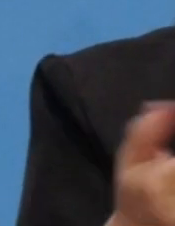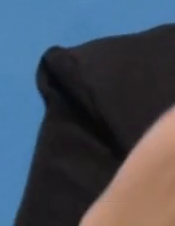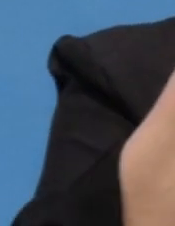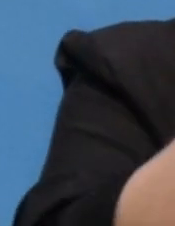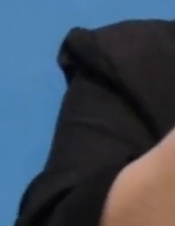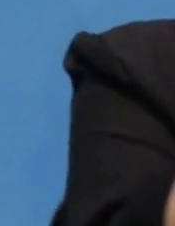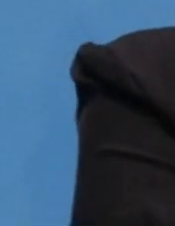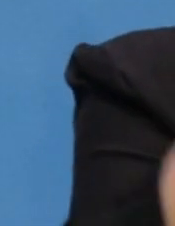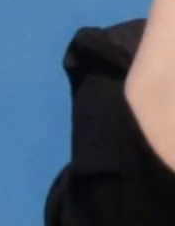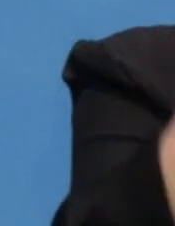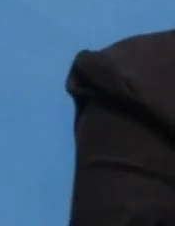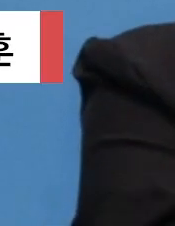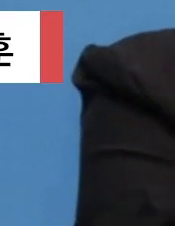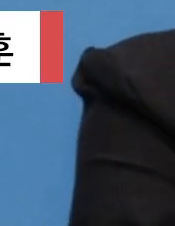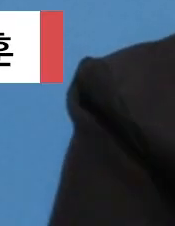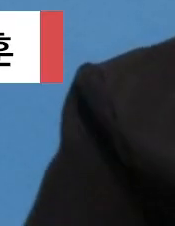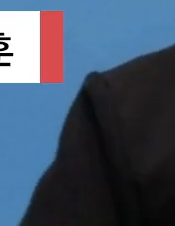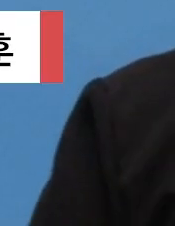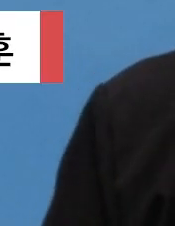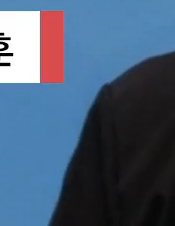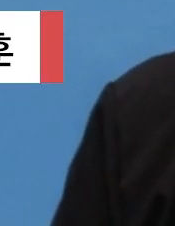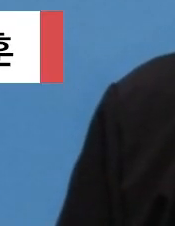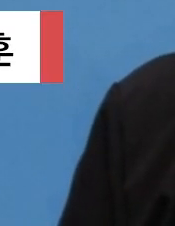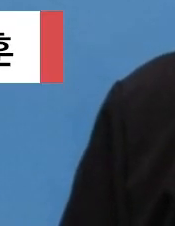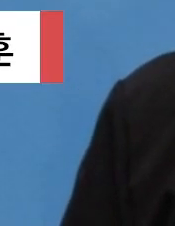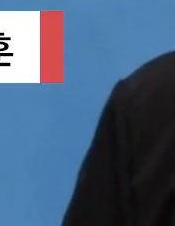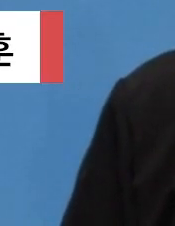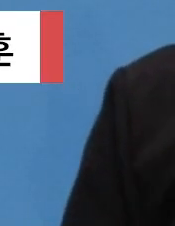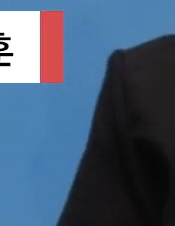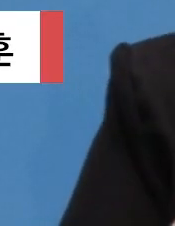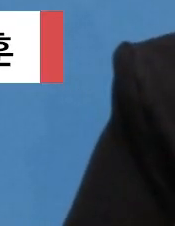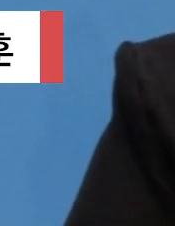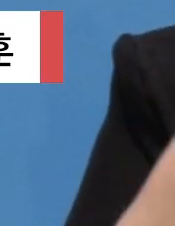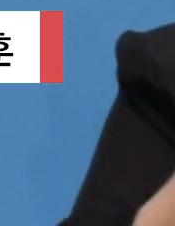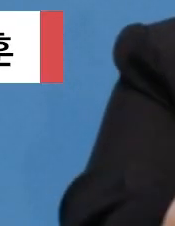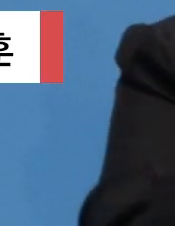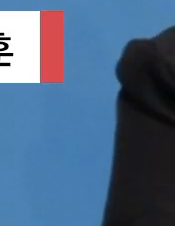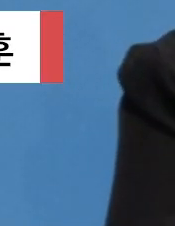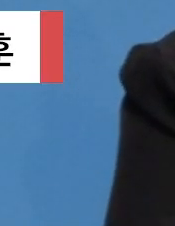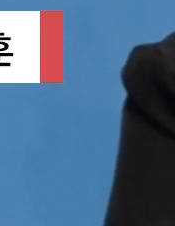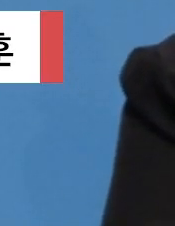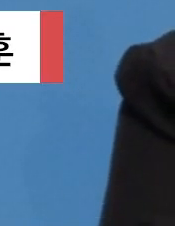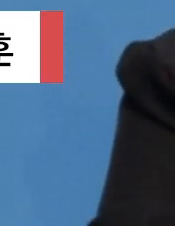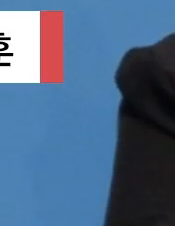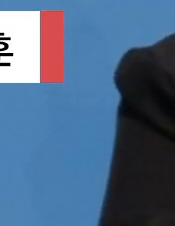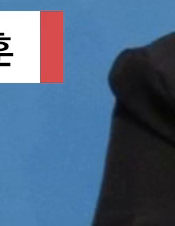교육부에 묻고 싶습니다. 교육부가 결자